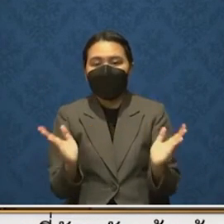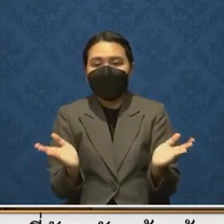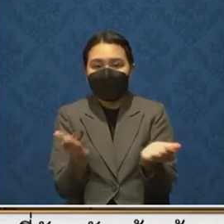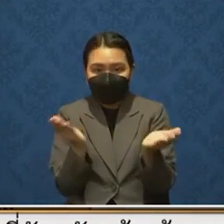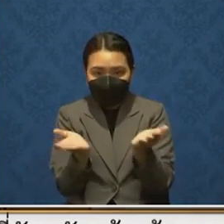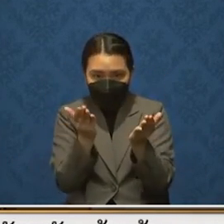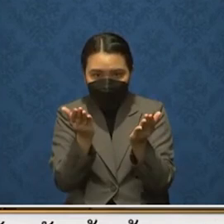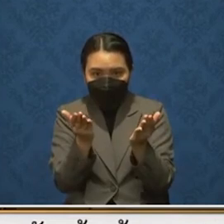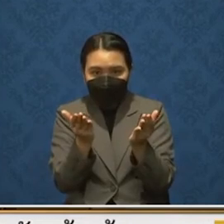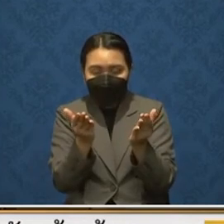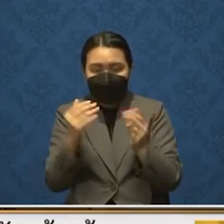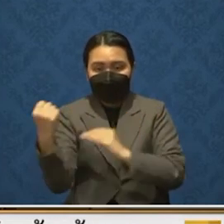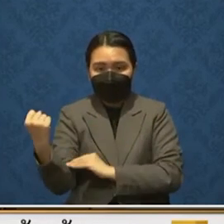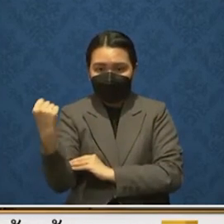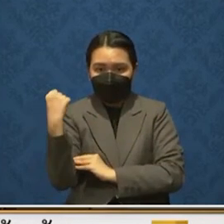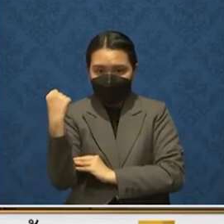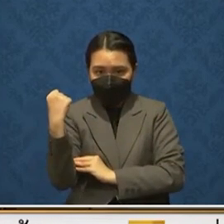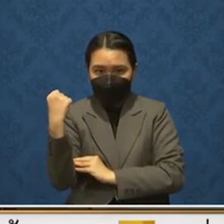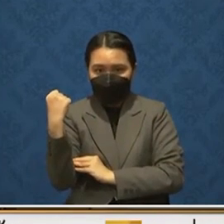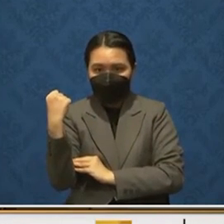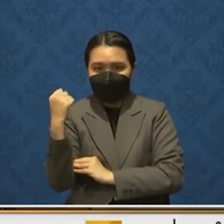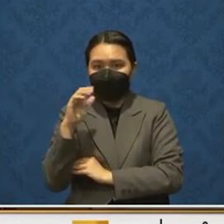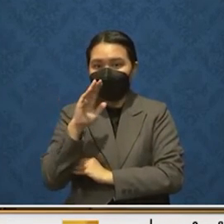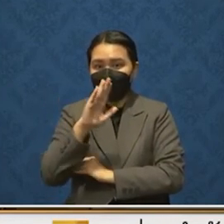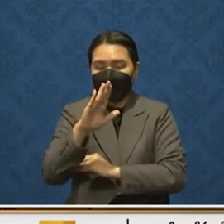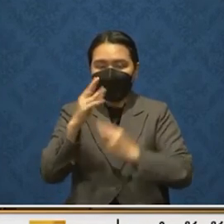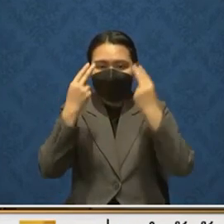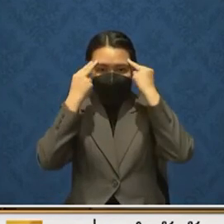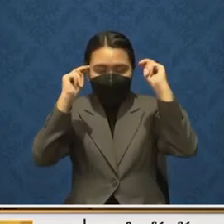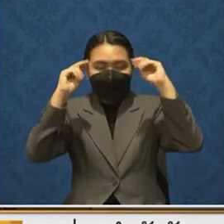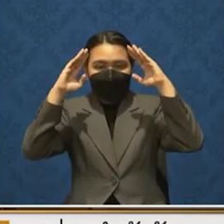การละมดอำนาจของคุณประยต my